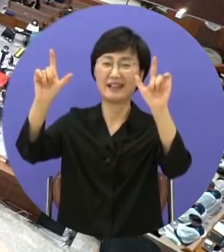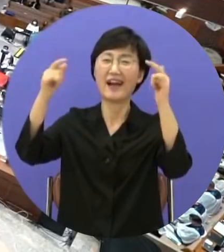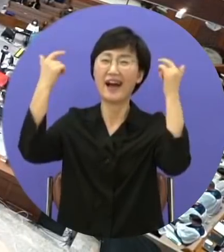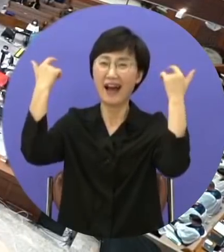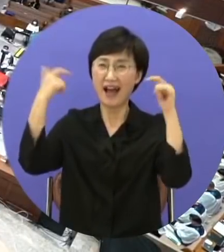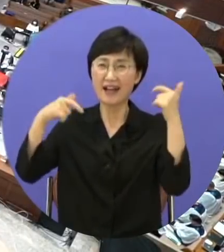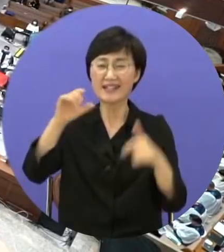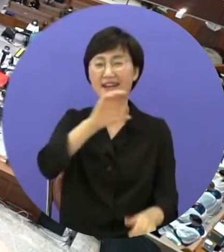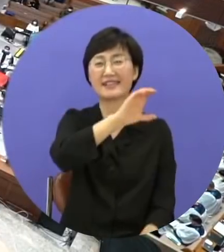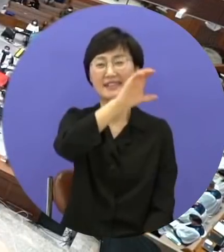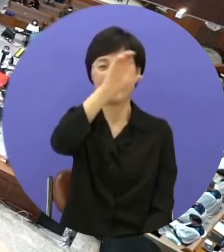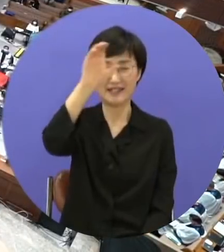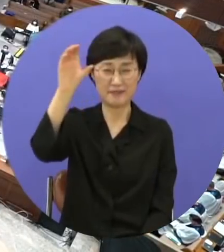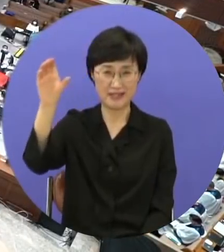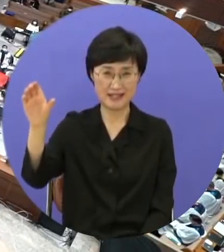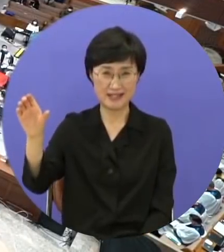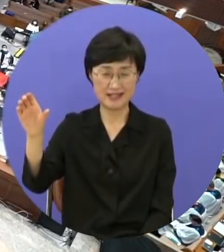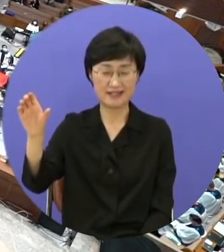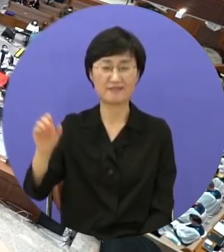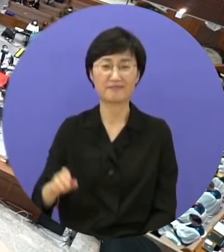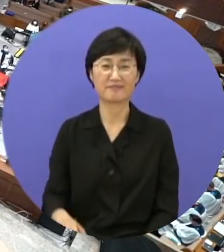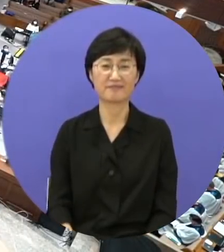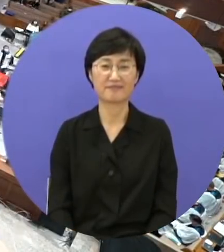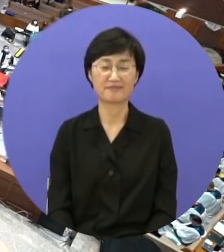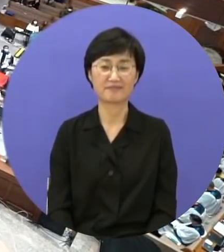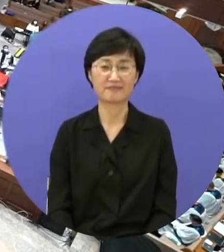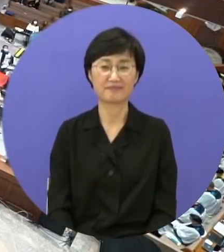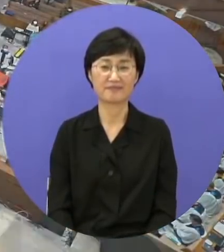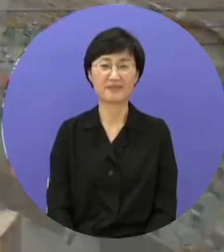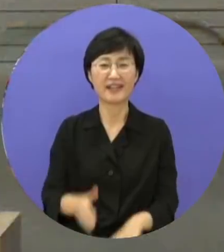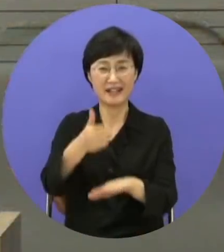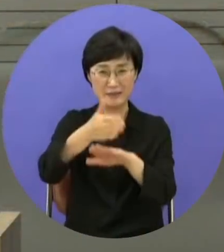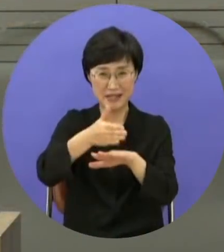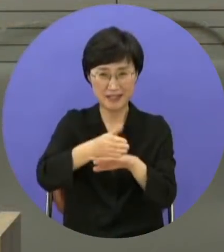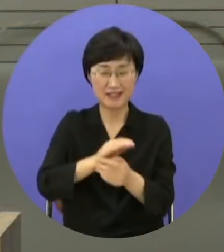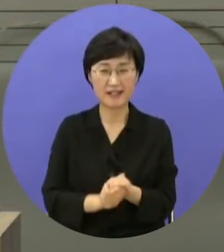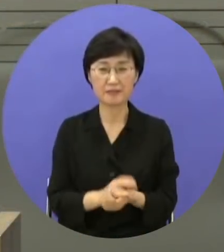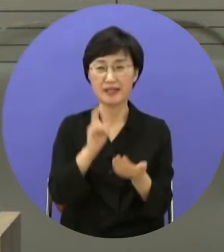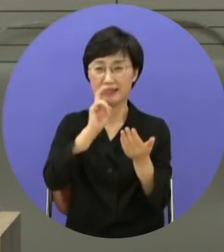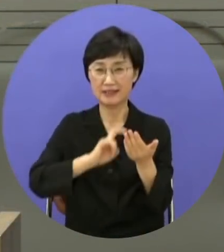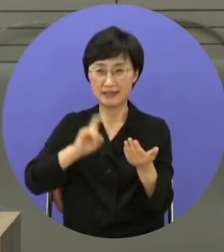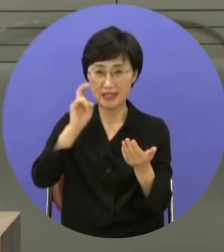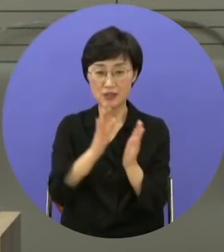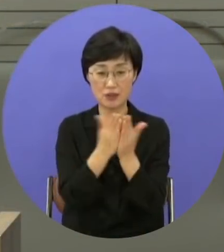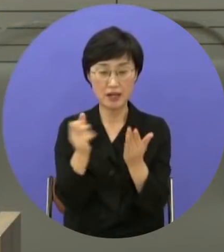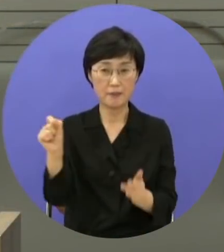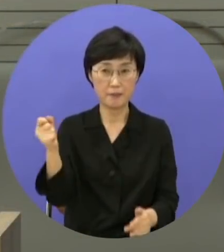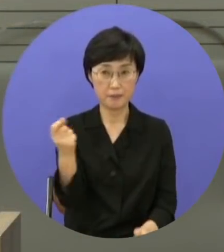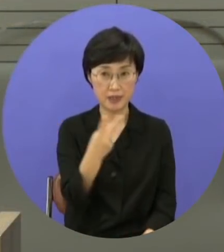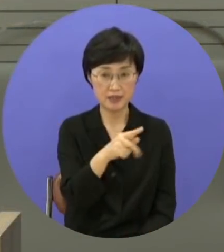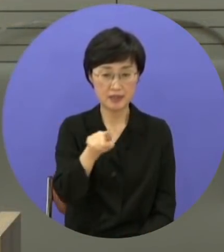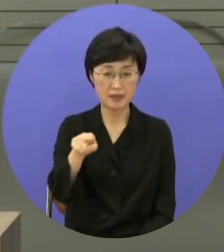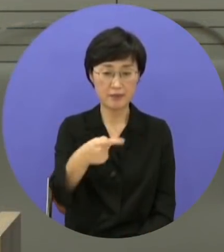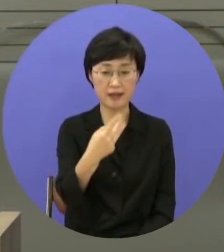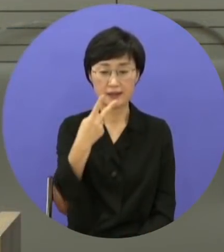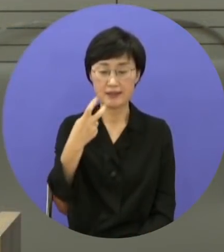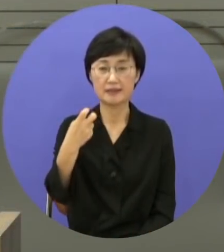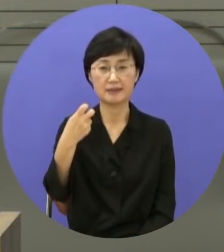항상 크리스마스. Always Christmas. 네, 감사합니다. 우리 찬송가 122장을